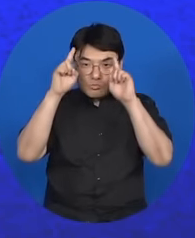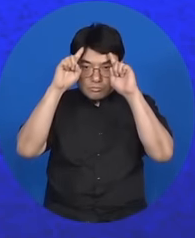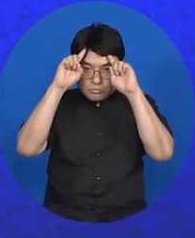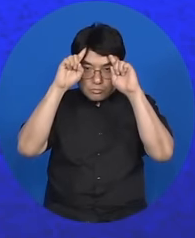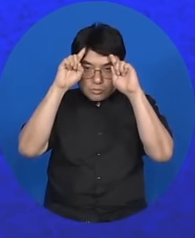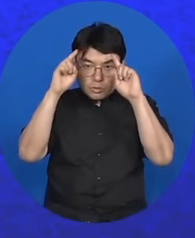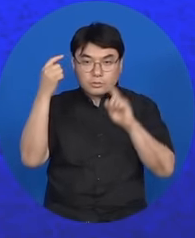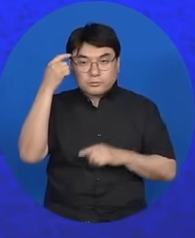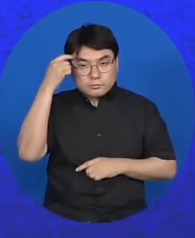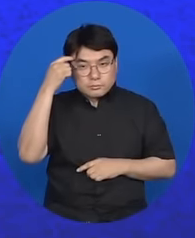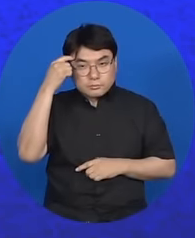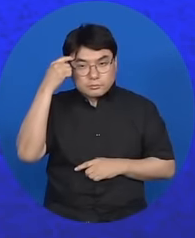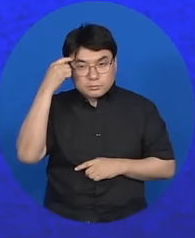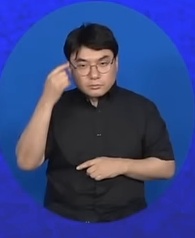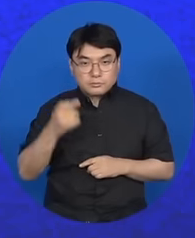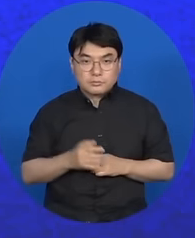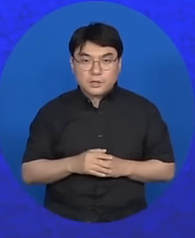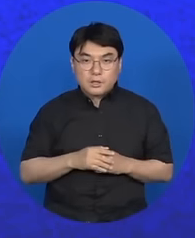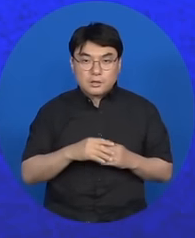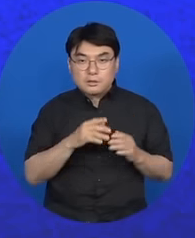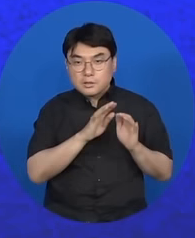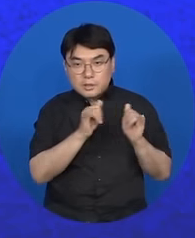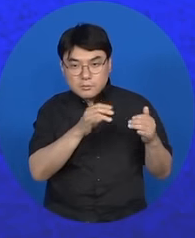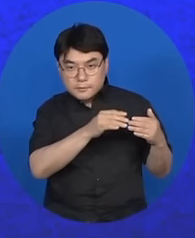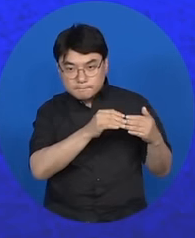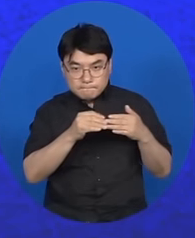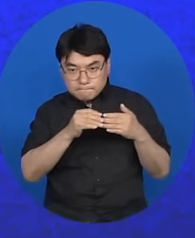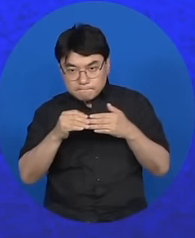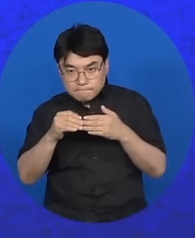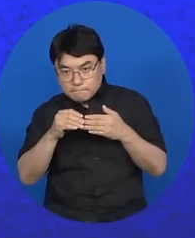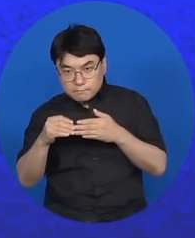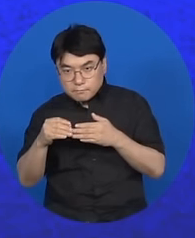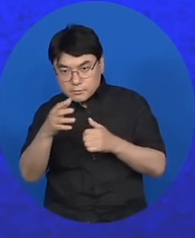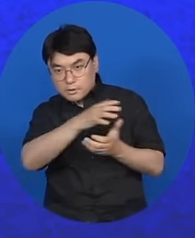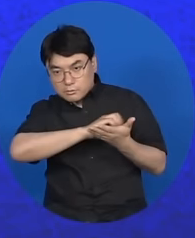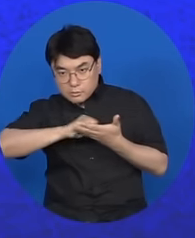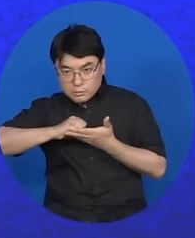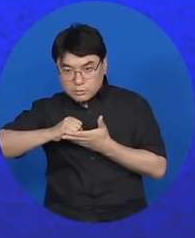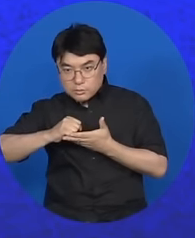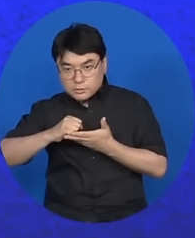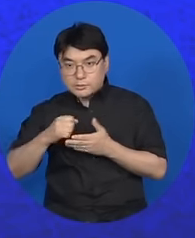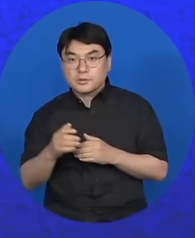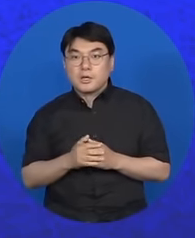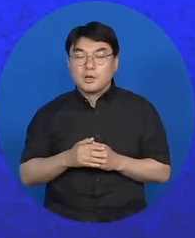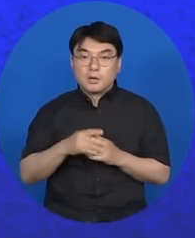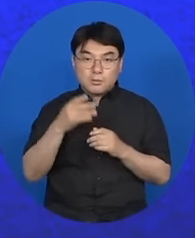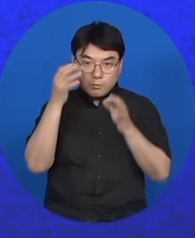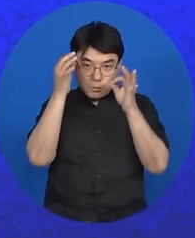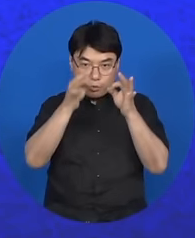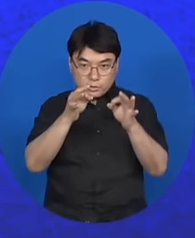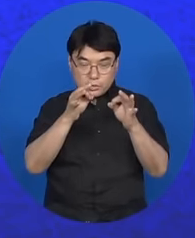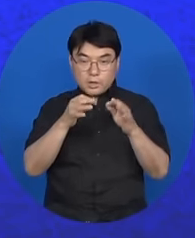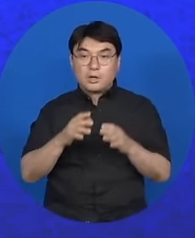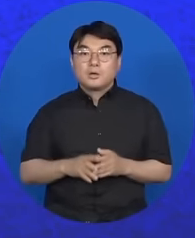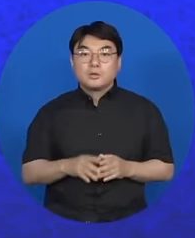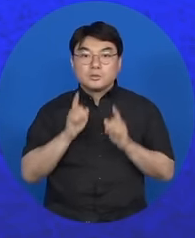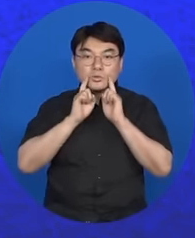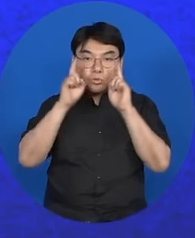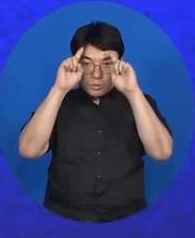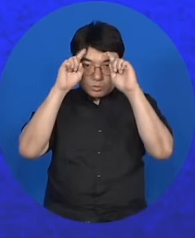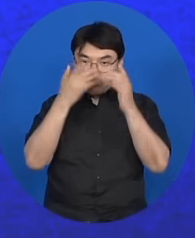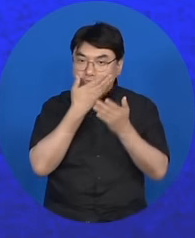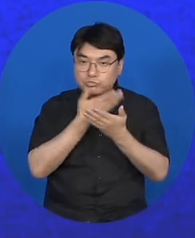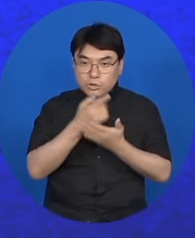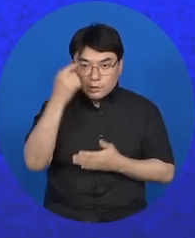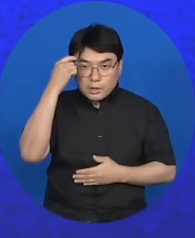가지고 지옥으로 사람들을 끌고 가는지를 보여주고 있습니다. 그 중에서 이 지옥의 핵심 철학이